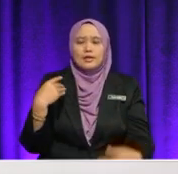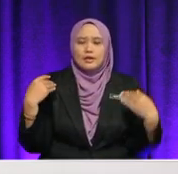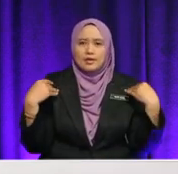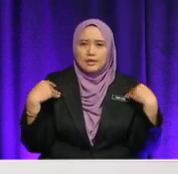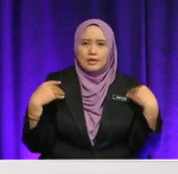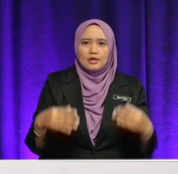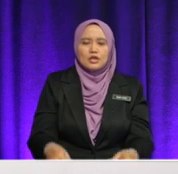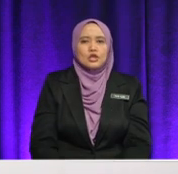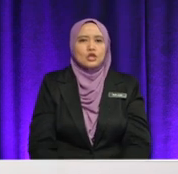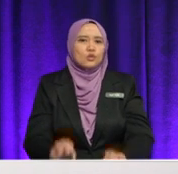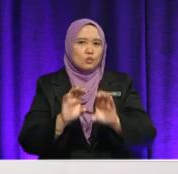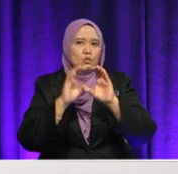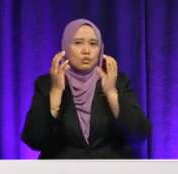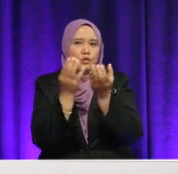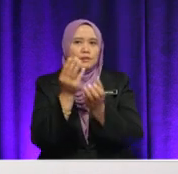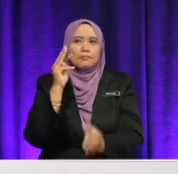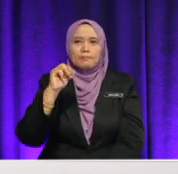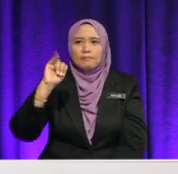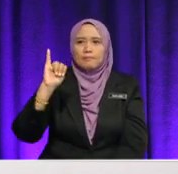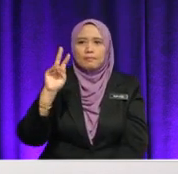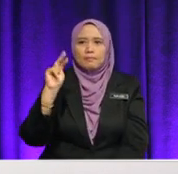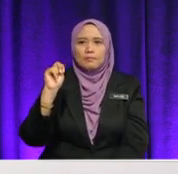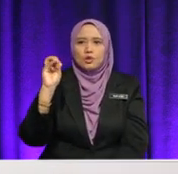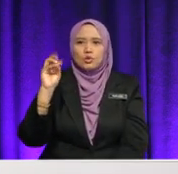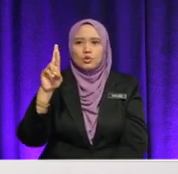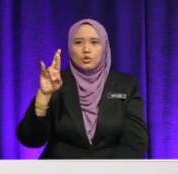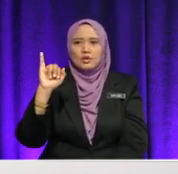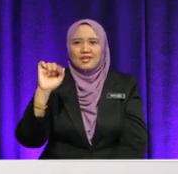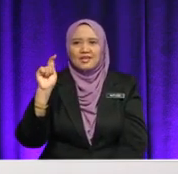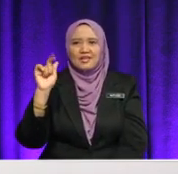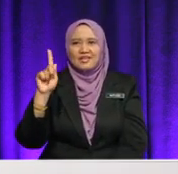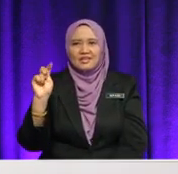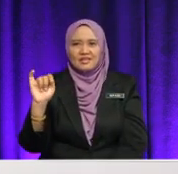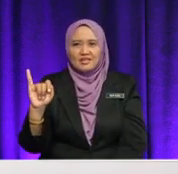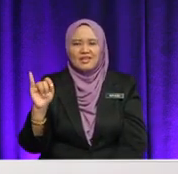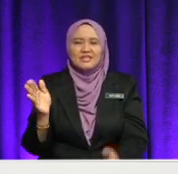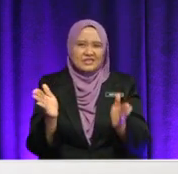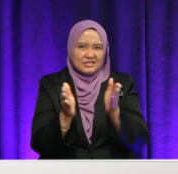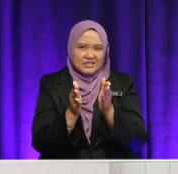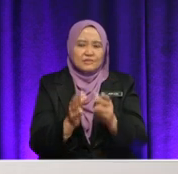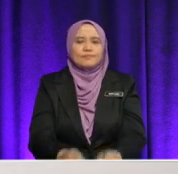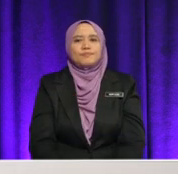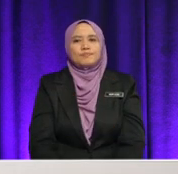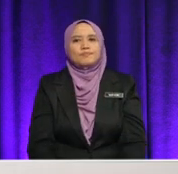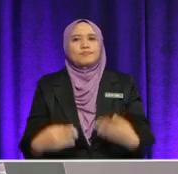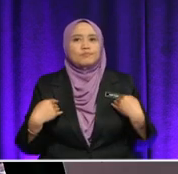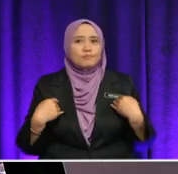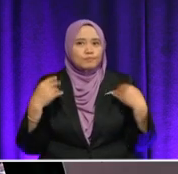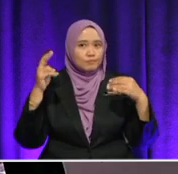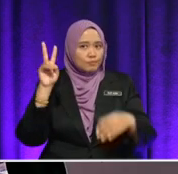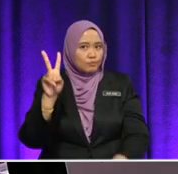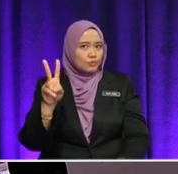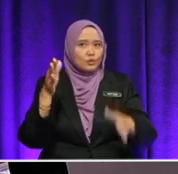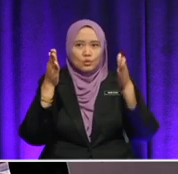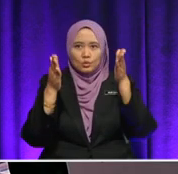persekutuan Tanah Melayu ya Pada masa itu seterusnya ada lagi dua orang ahli resmi kedua orang ahli ini yang pertama